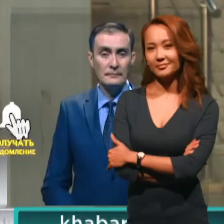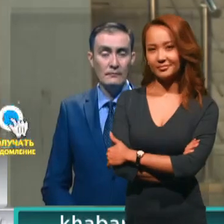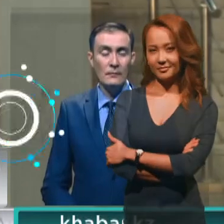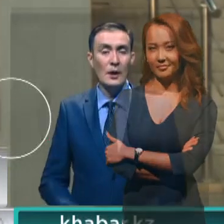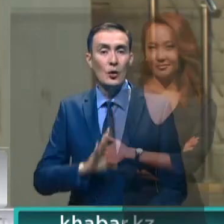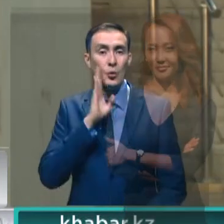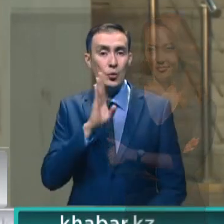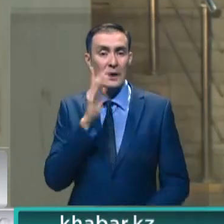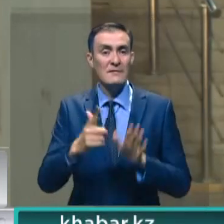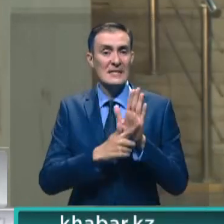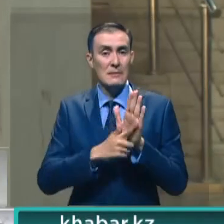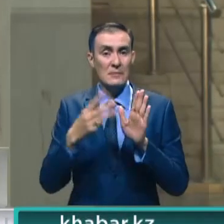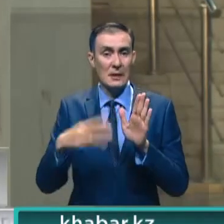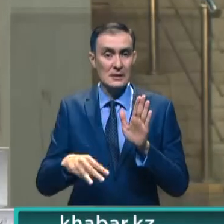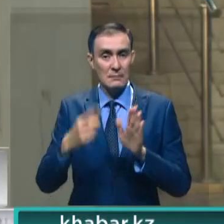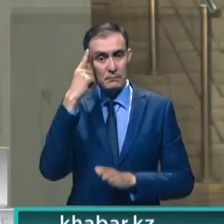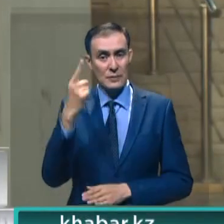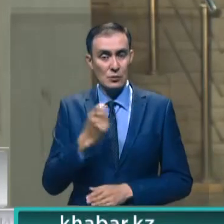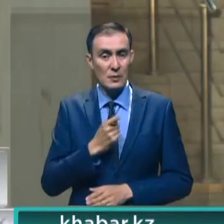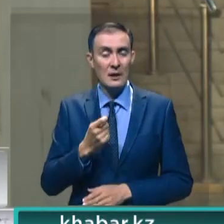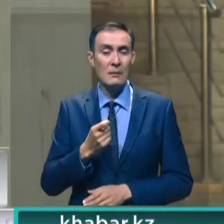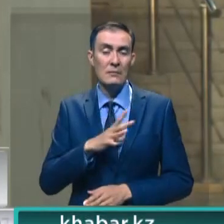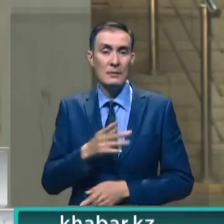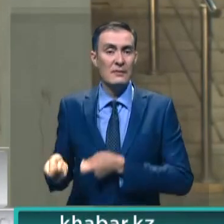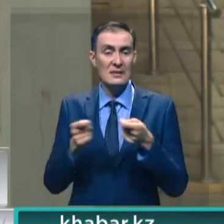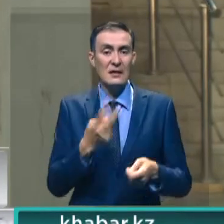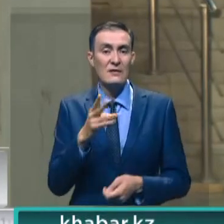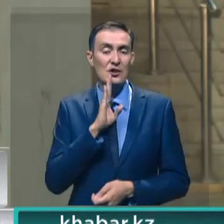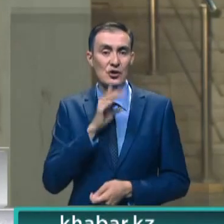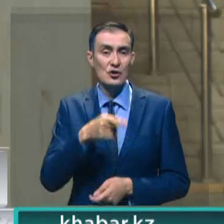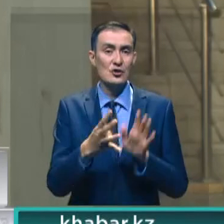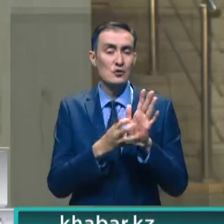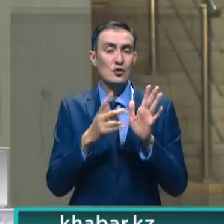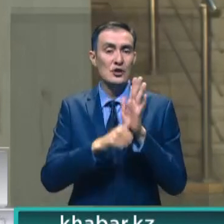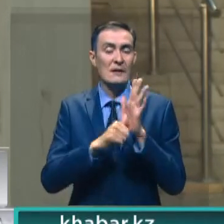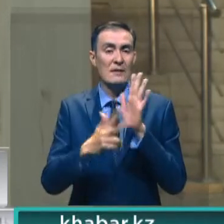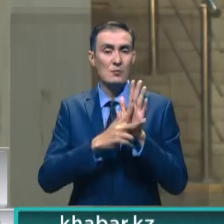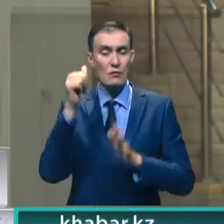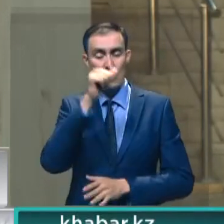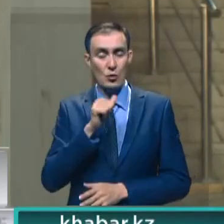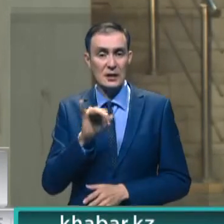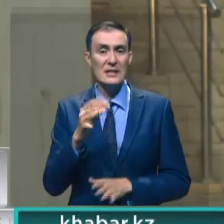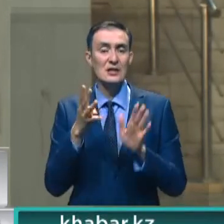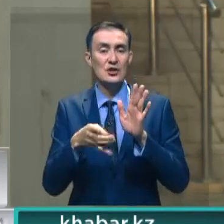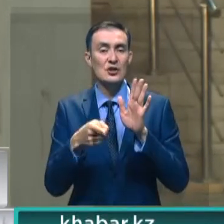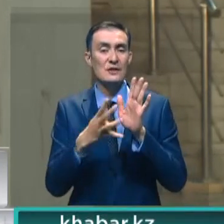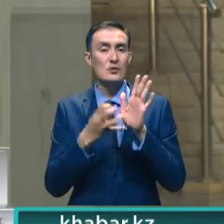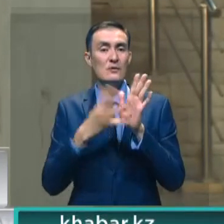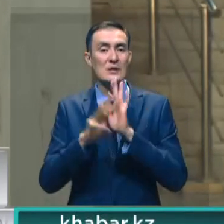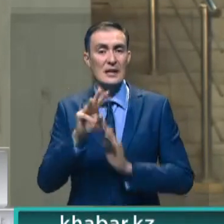Утром 7:30 поступил две женщины 1968 года рождения и 93 года